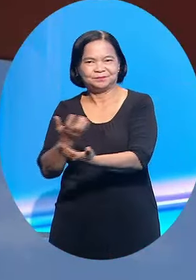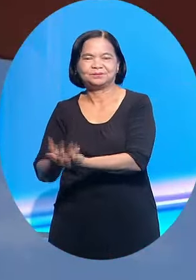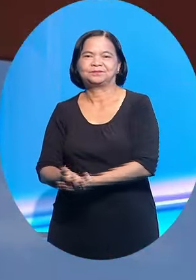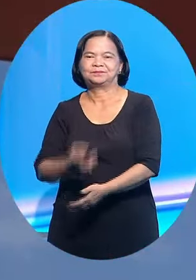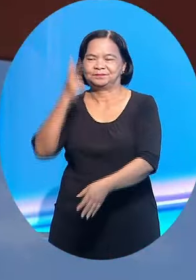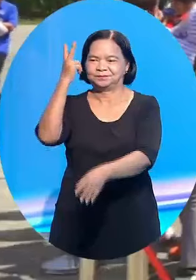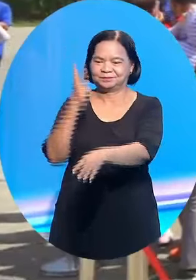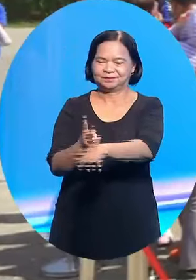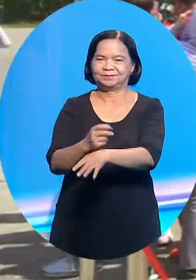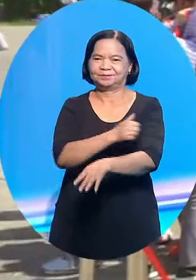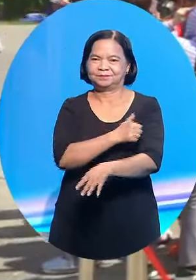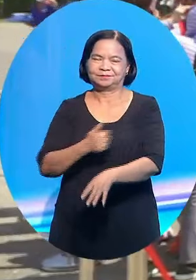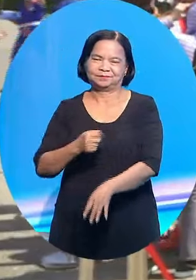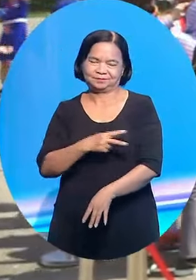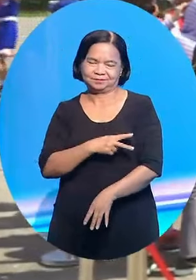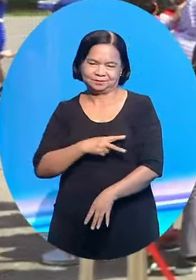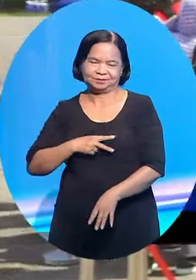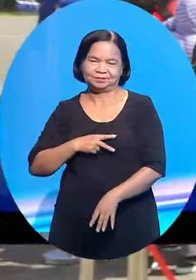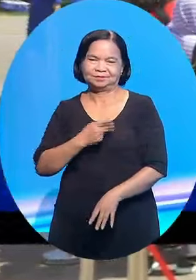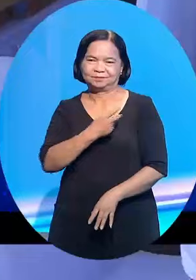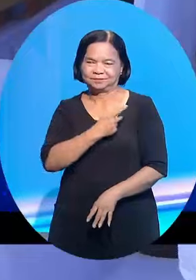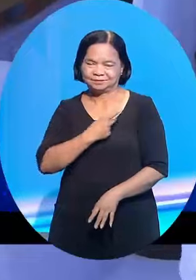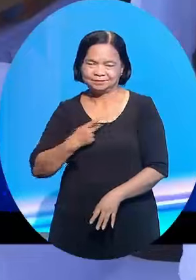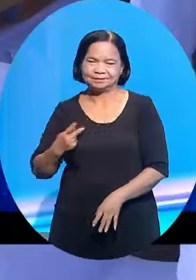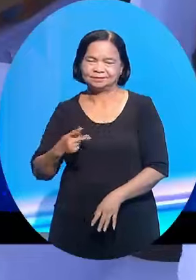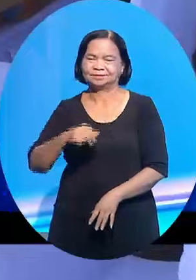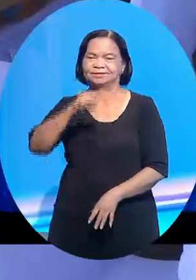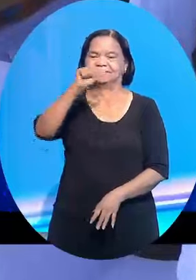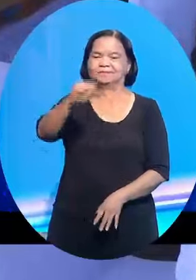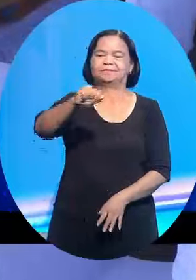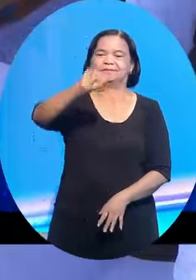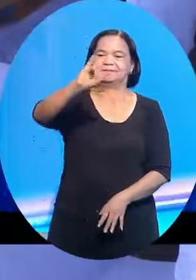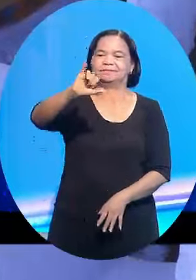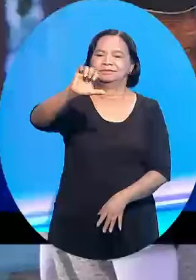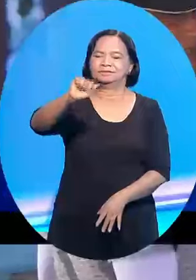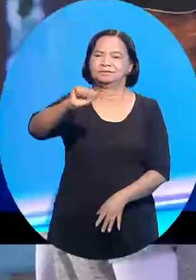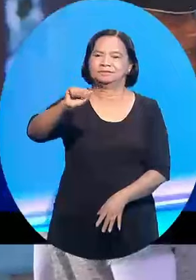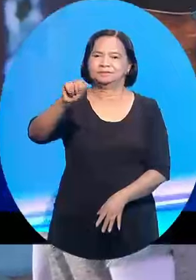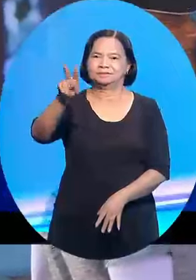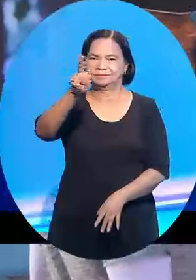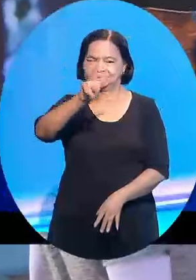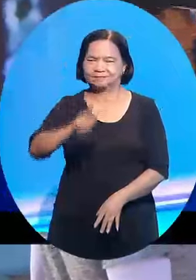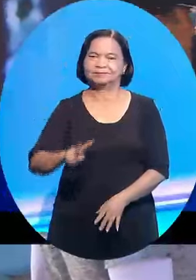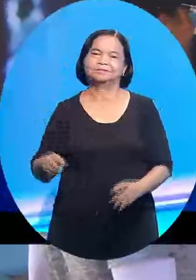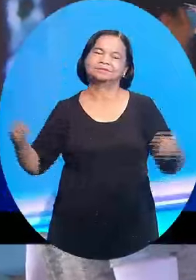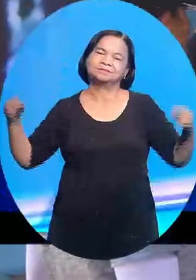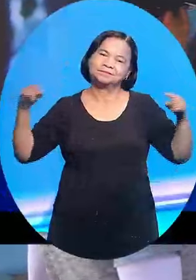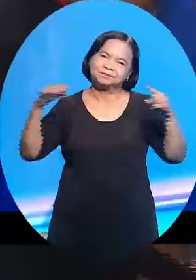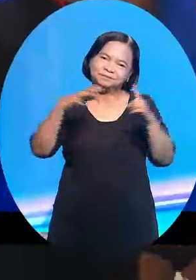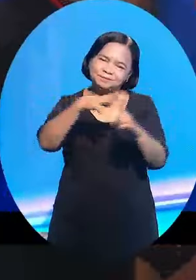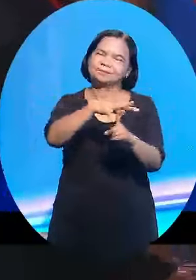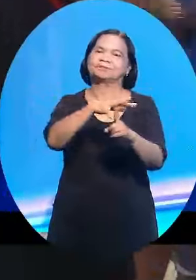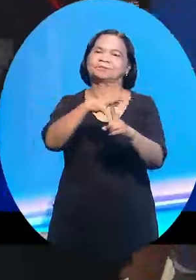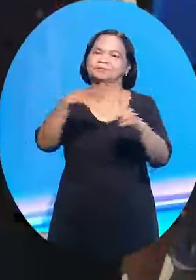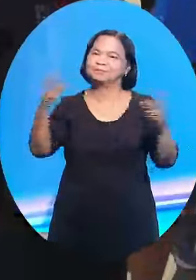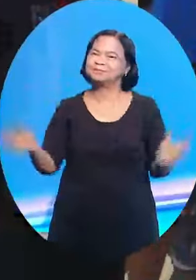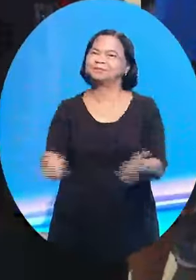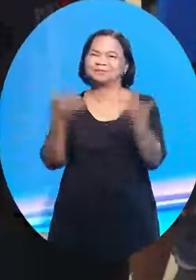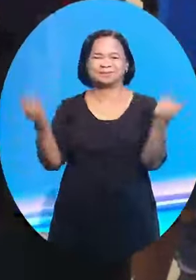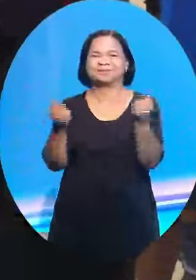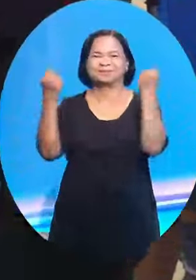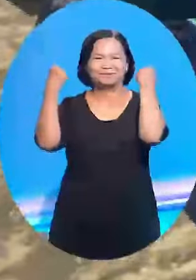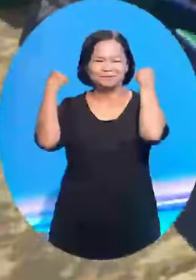Hơn 2.000 người là các nhân viên, đại lý, khách hàng, đối tác của AIA Việt Nam và công chúng đã cùng tham gia. Trong không khí sôi nổi, mọi người đã